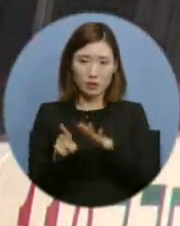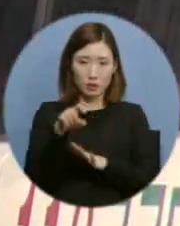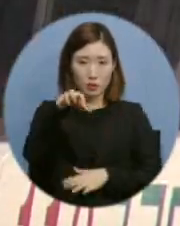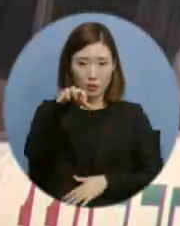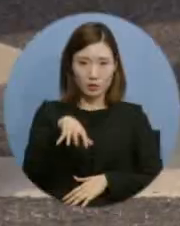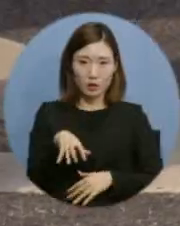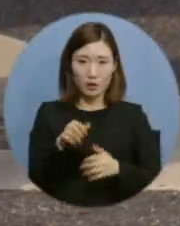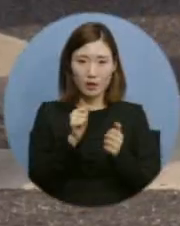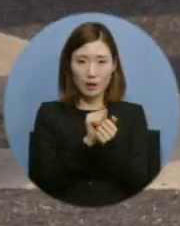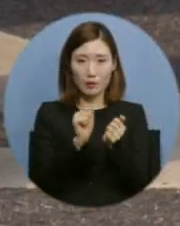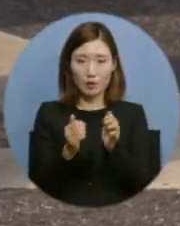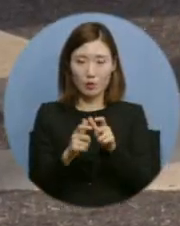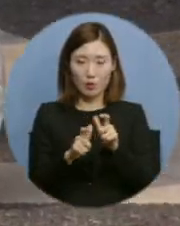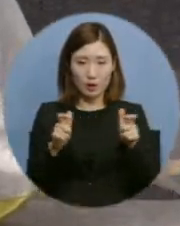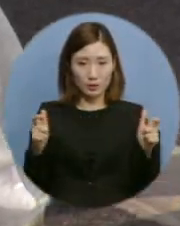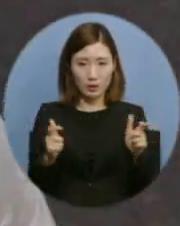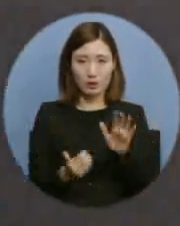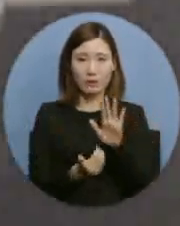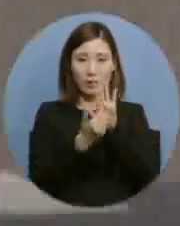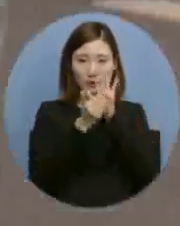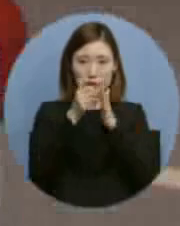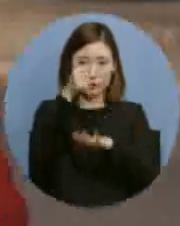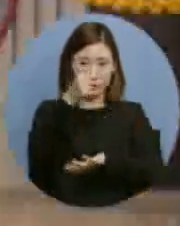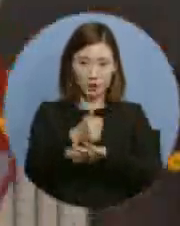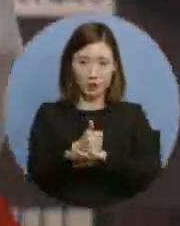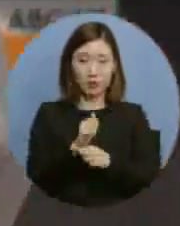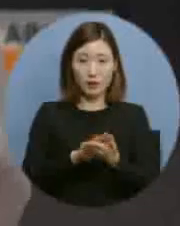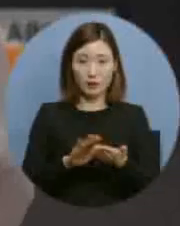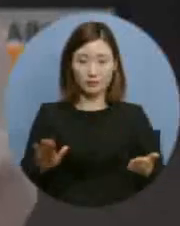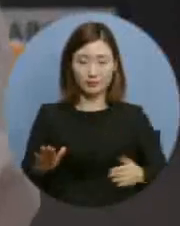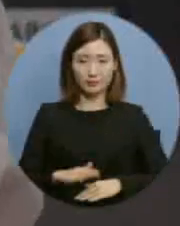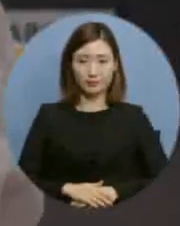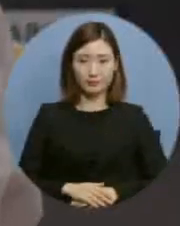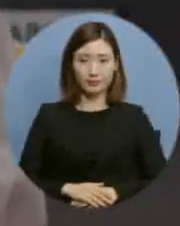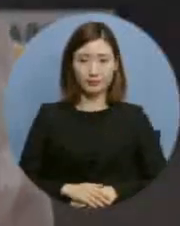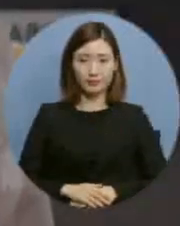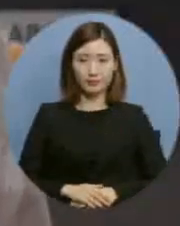메르스 감염 확산을 막아낸 공로입니다. CNN 뉴스 유현숙입니다.